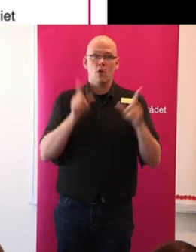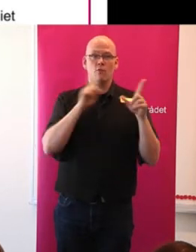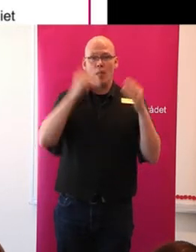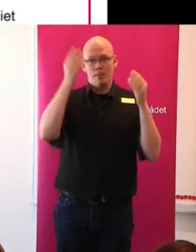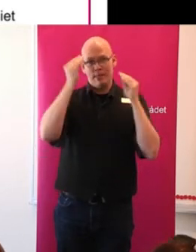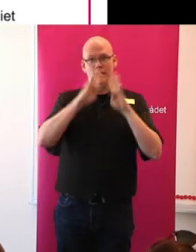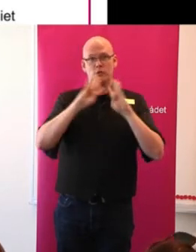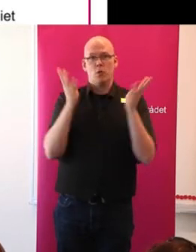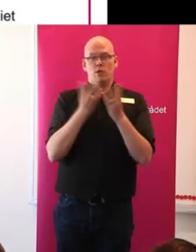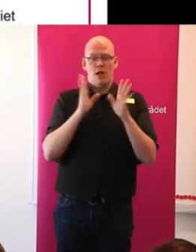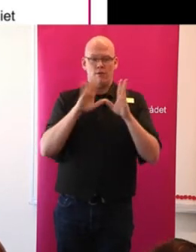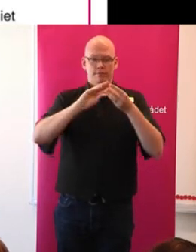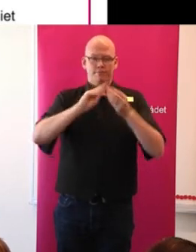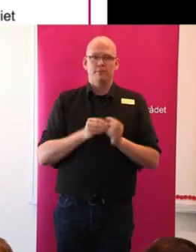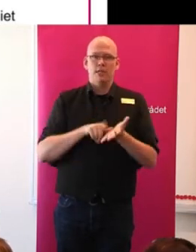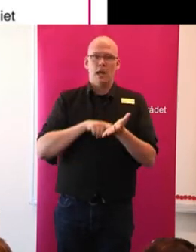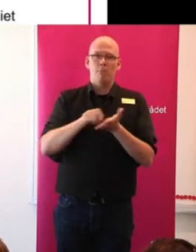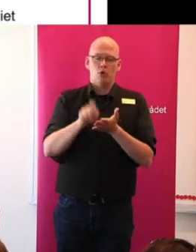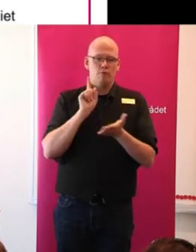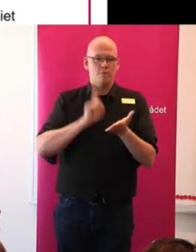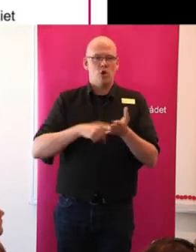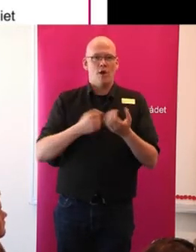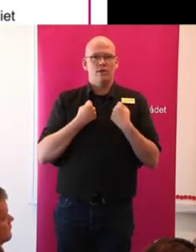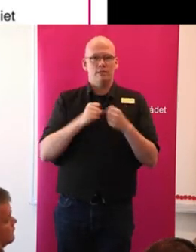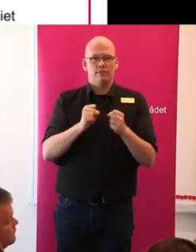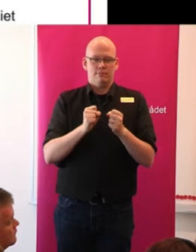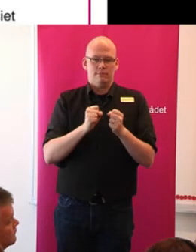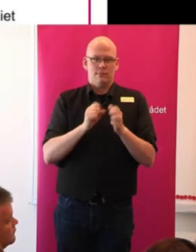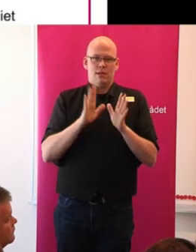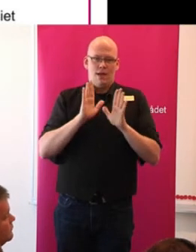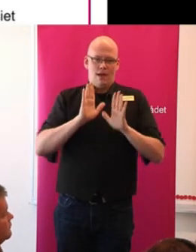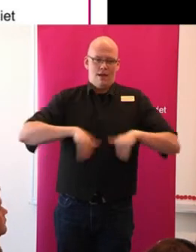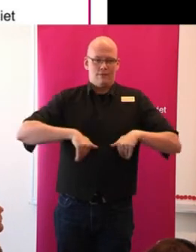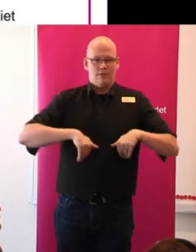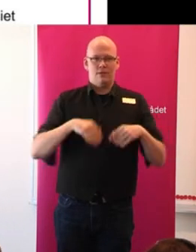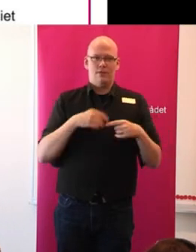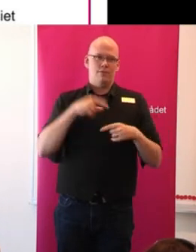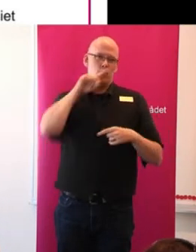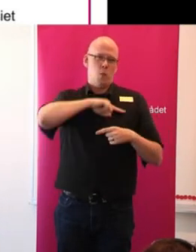Folkbildningsrådet har gjort en rapport för verksamheten som gjordes 2011.